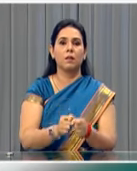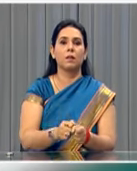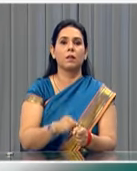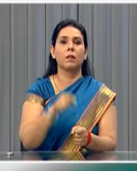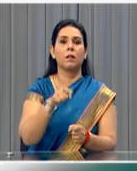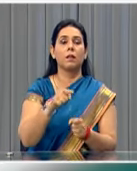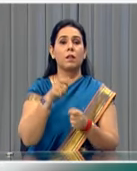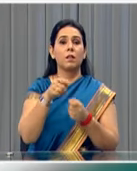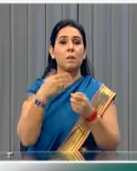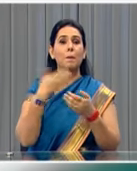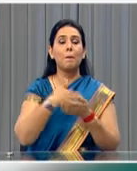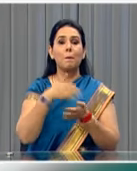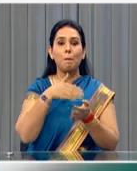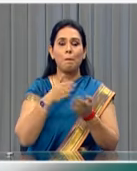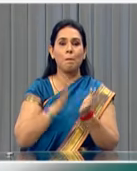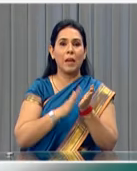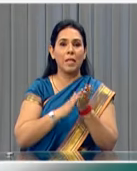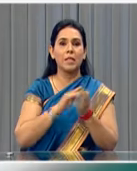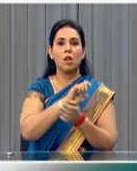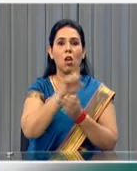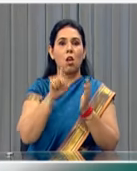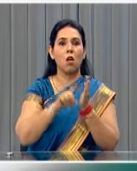इसके गुणगान होते रहते हैं,